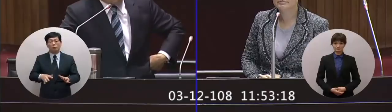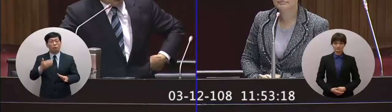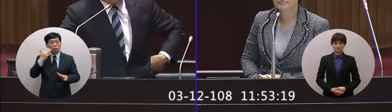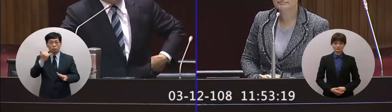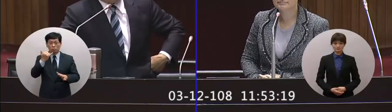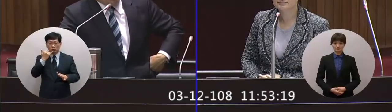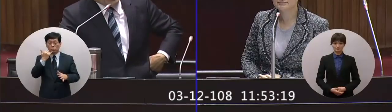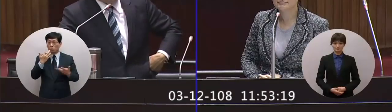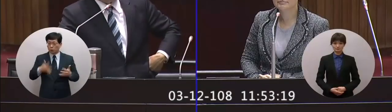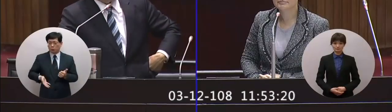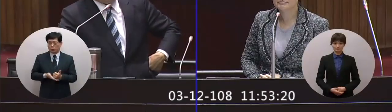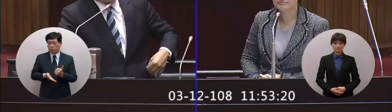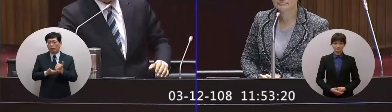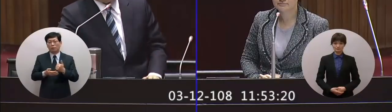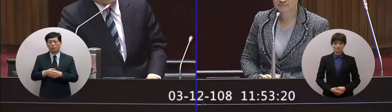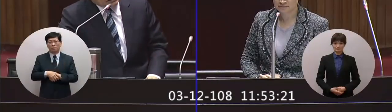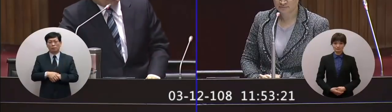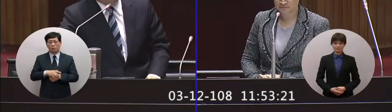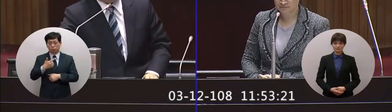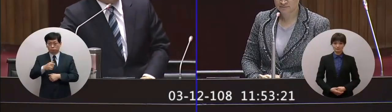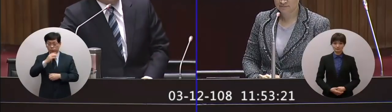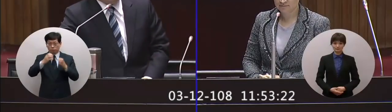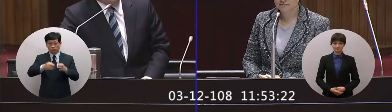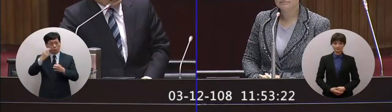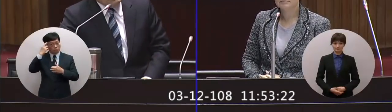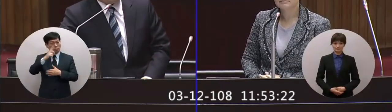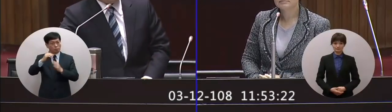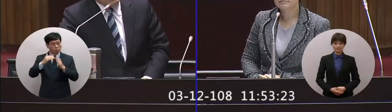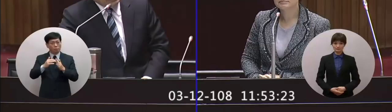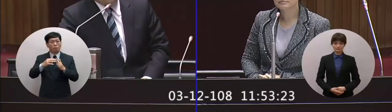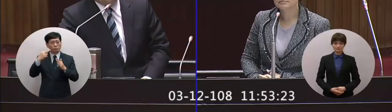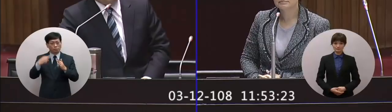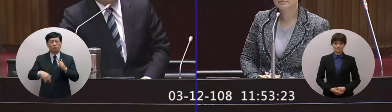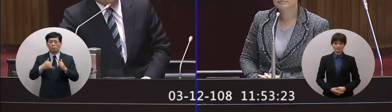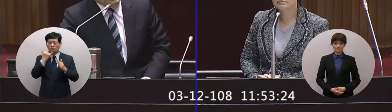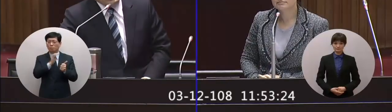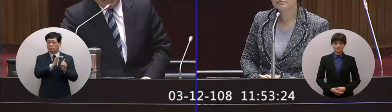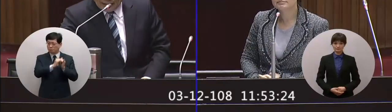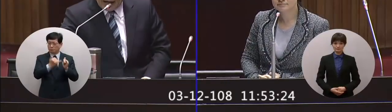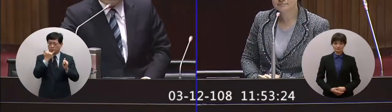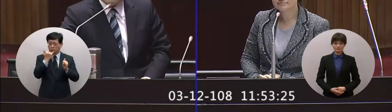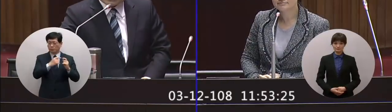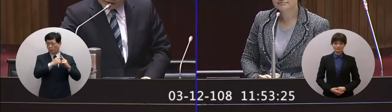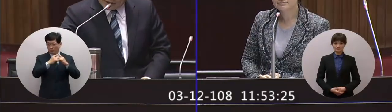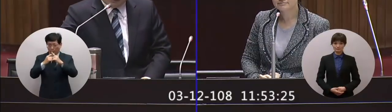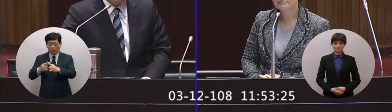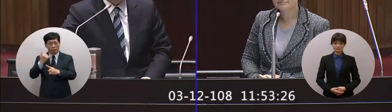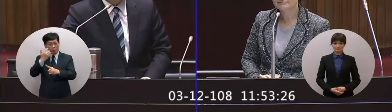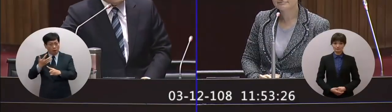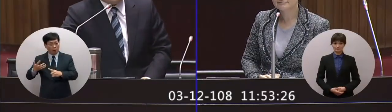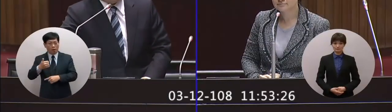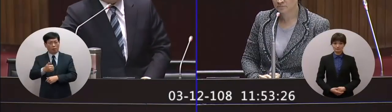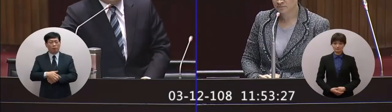觉得如果能多所鼓励，不只是设立博物馆，而是 让人民走向海洋，这真